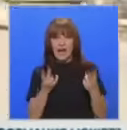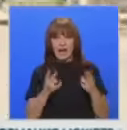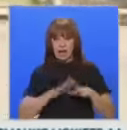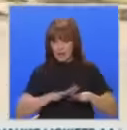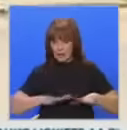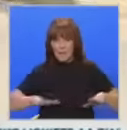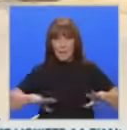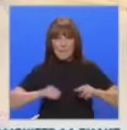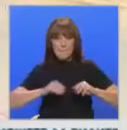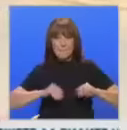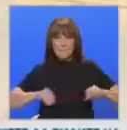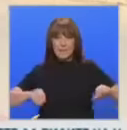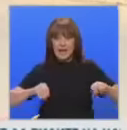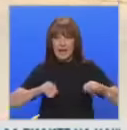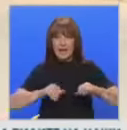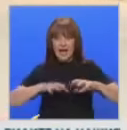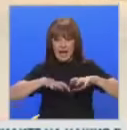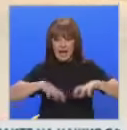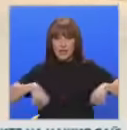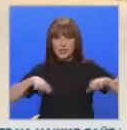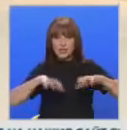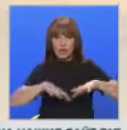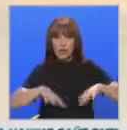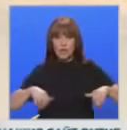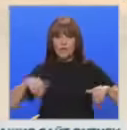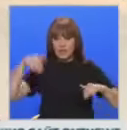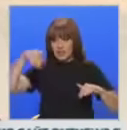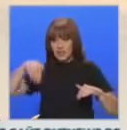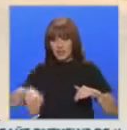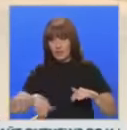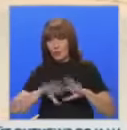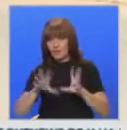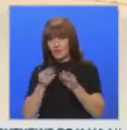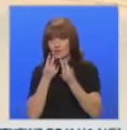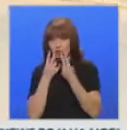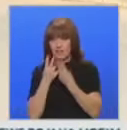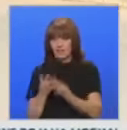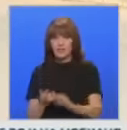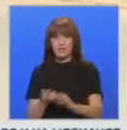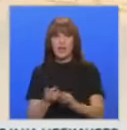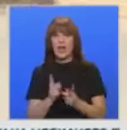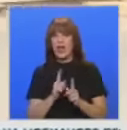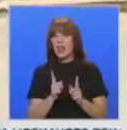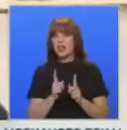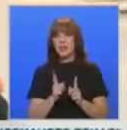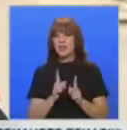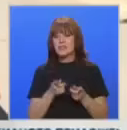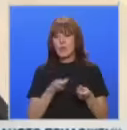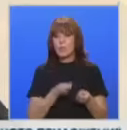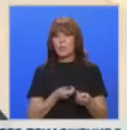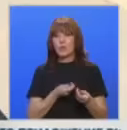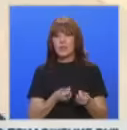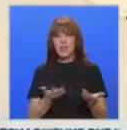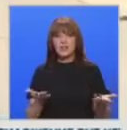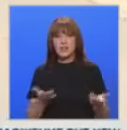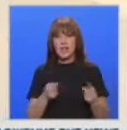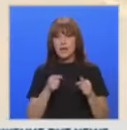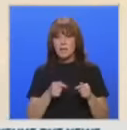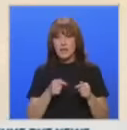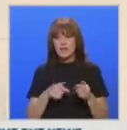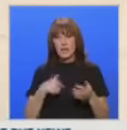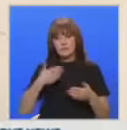Тук тази част от къщата е брега изровен. Надолу пораженията се виждат. Като не се поддържат дадените неща, при едно такова